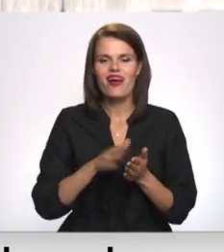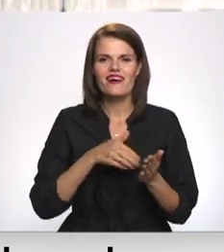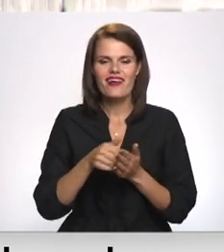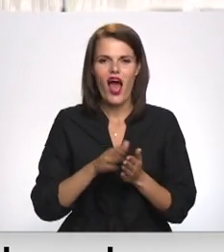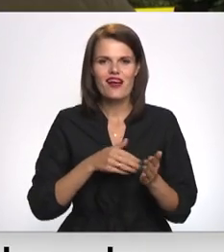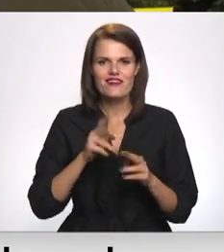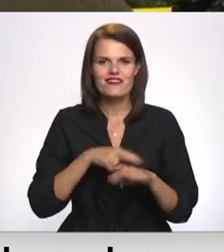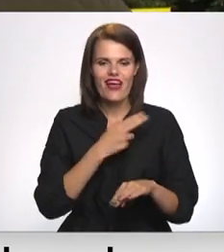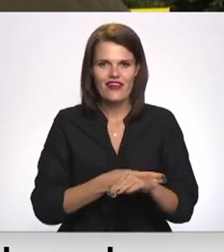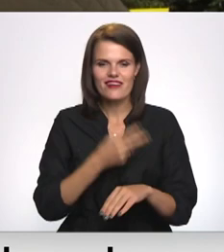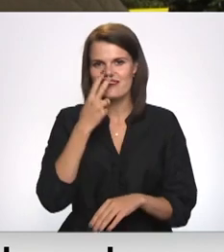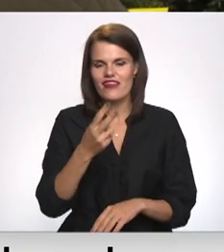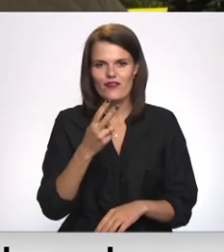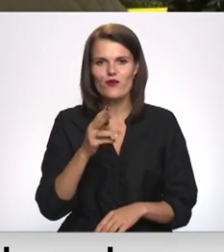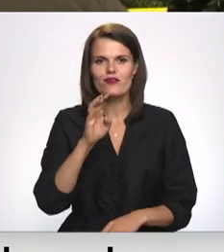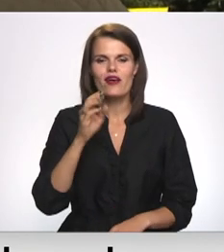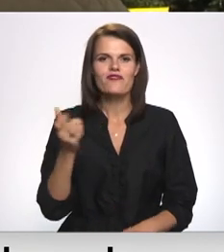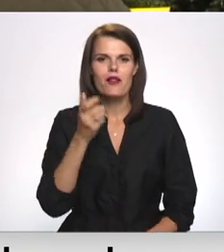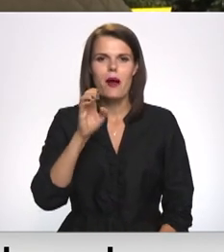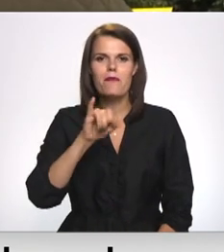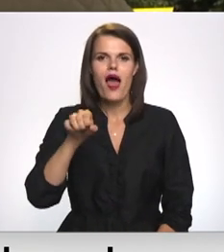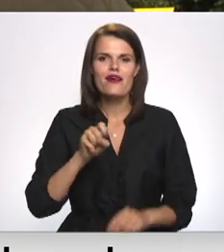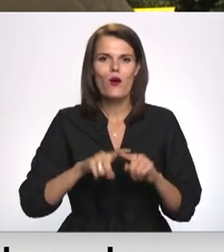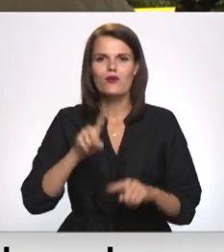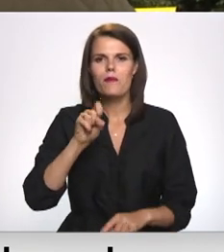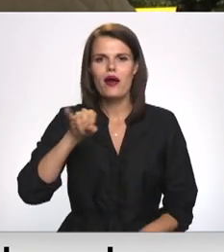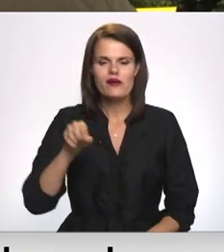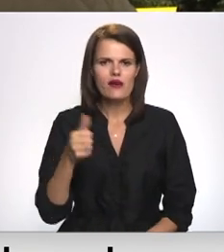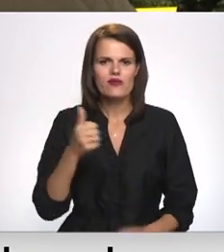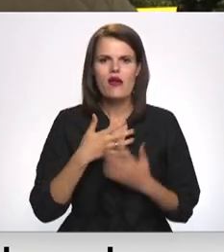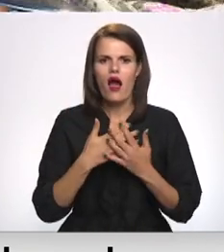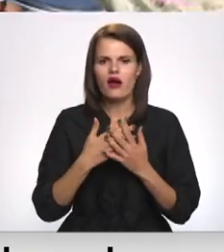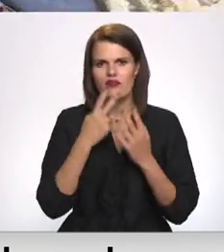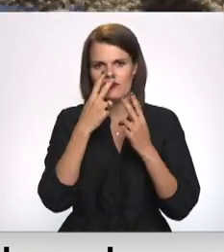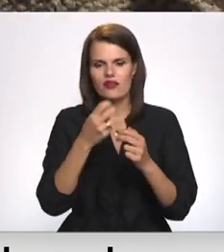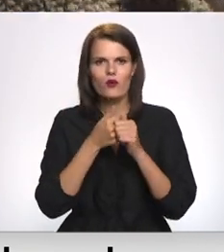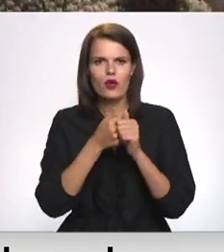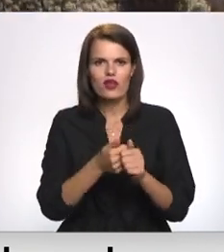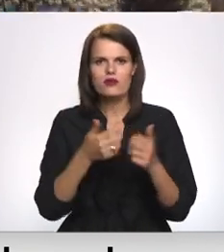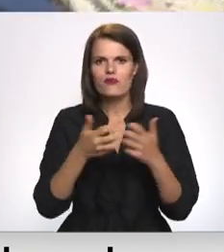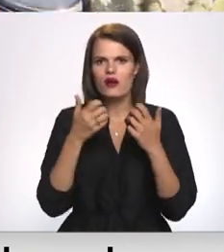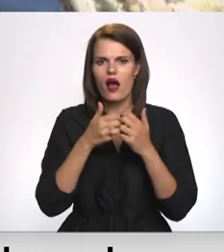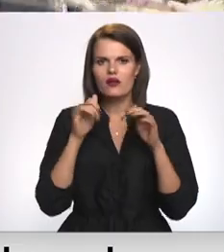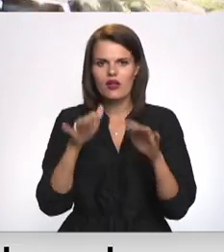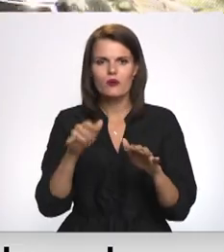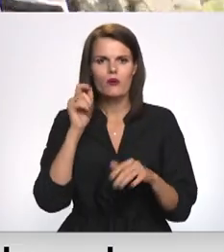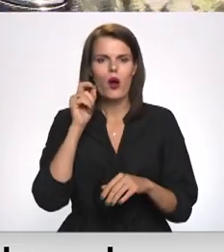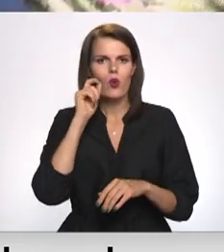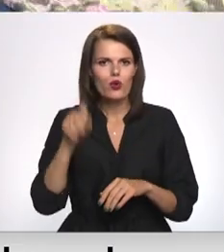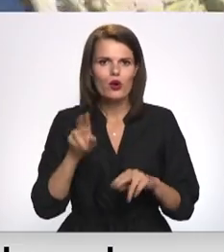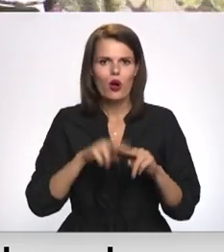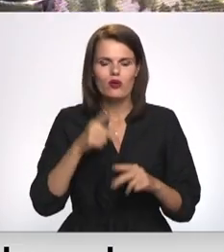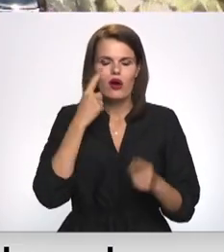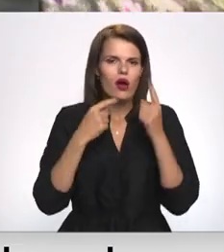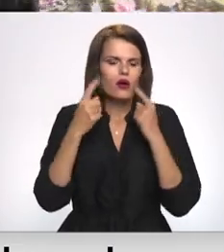un paiju. Baiba aktīvi seko līdzi karadarbībai Ukrainā, raud par prātam neaptvermo vardarbību un jau